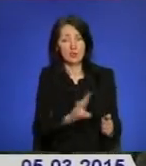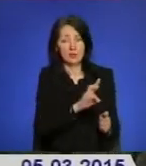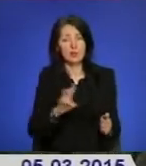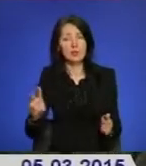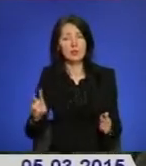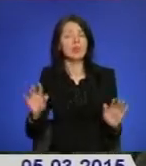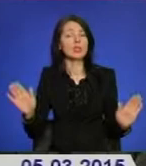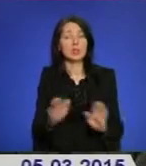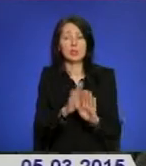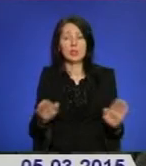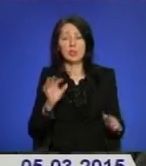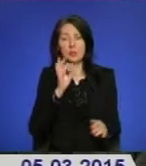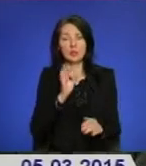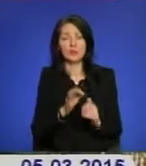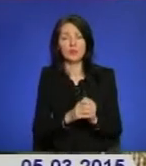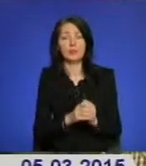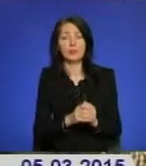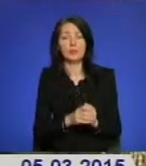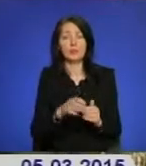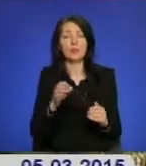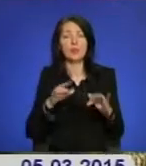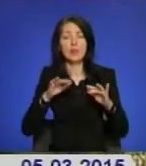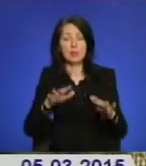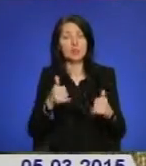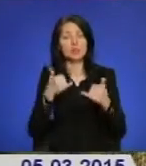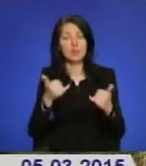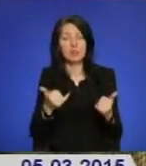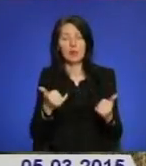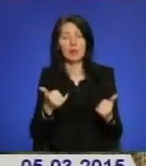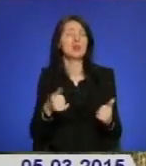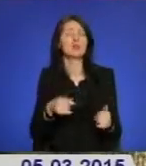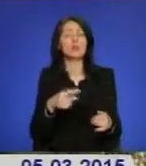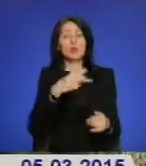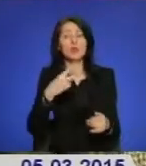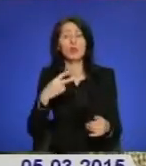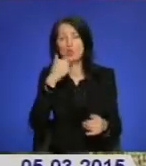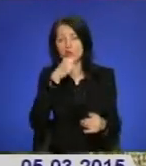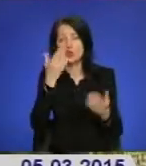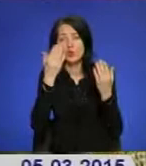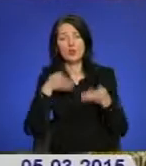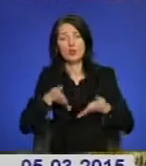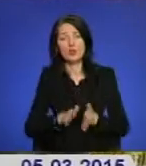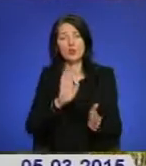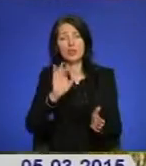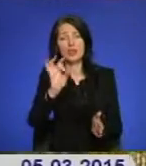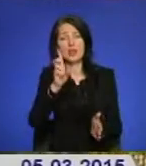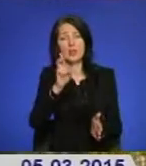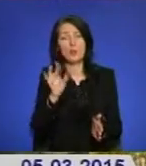поетеса Леся Любарська маємо молитися за захід присвячений 200соріччю від дня народження Михайла Вербицького